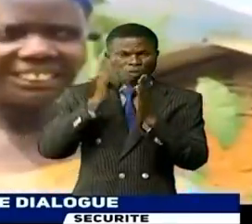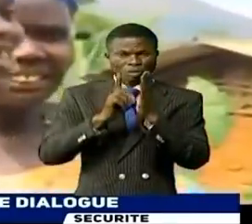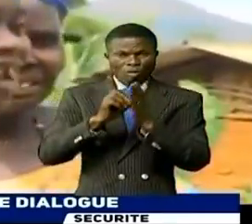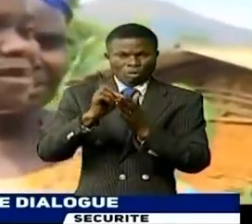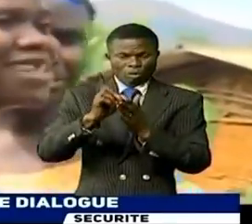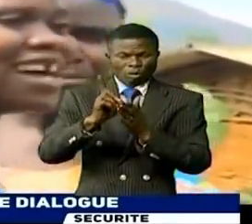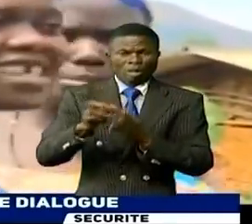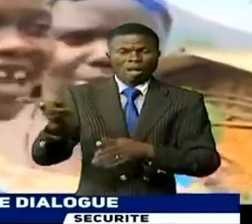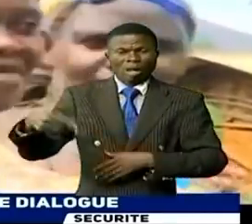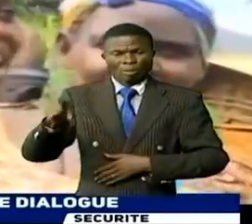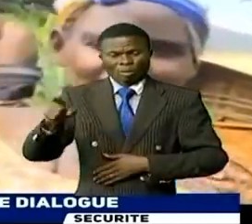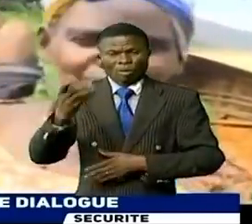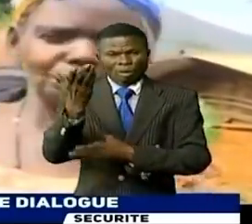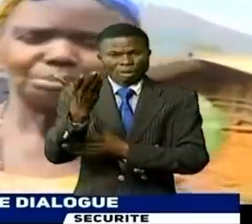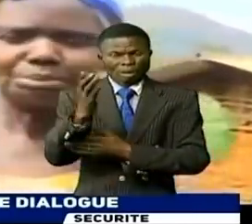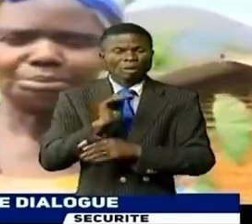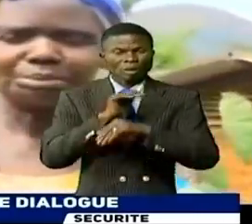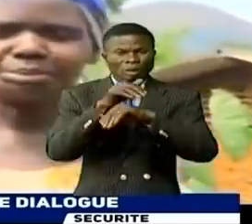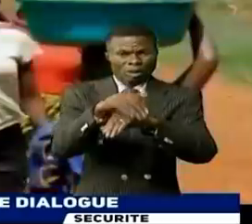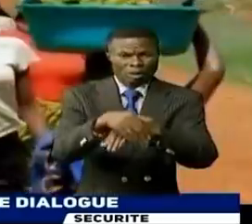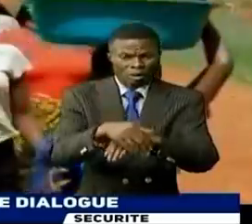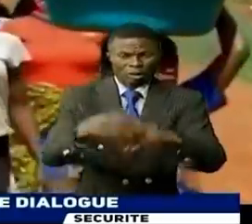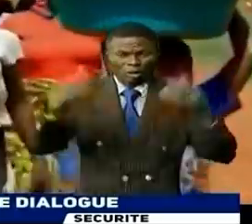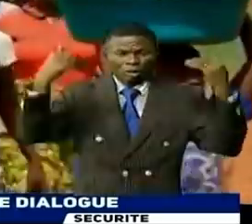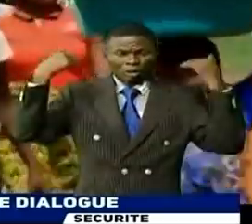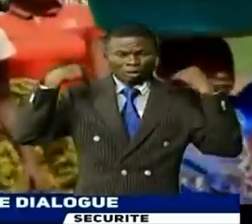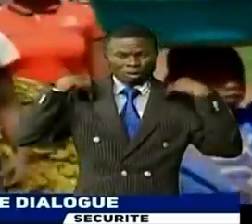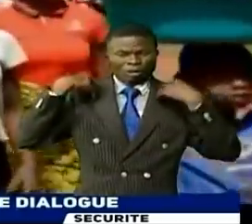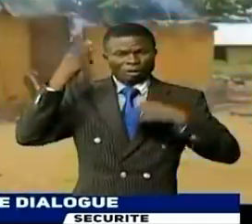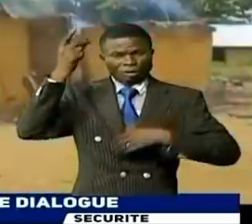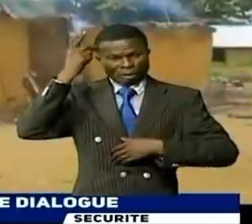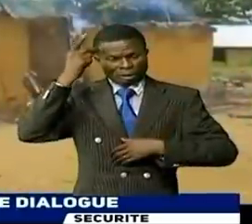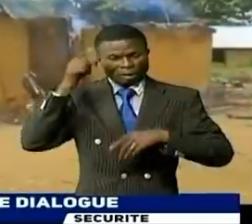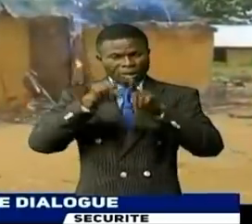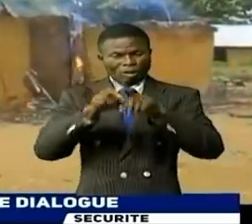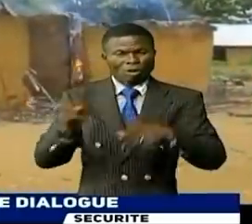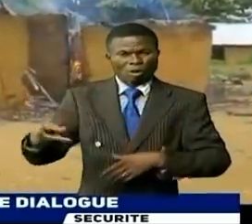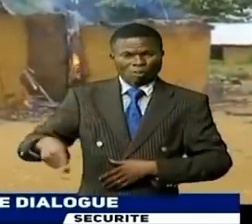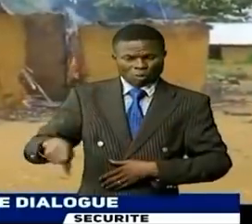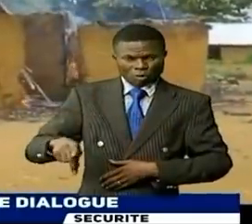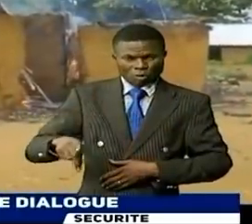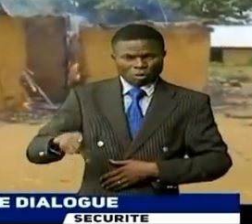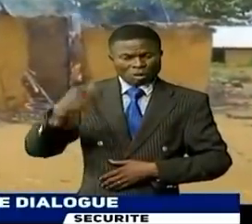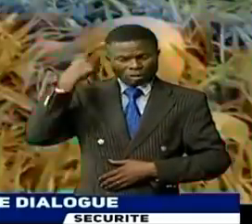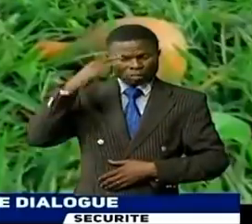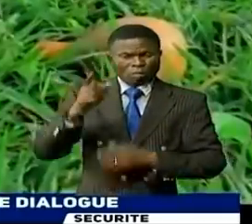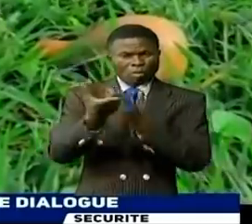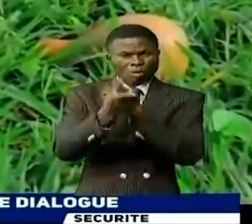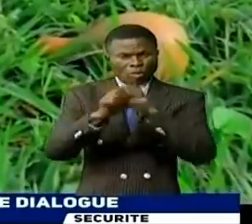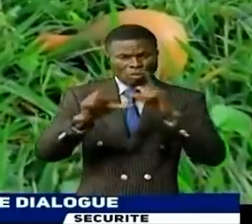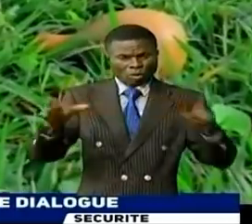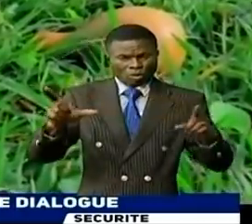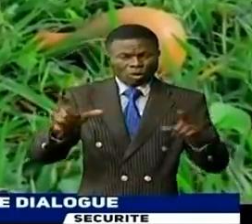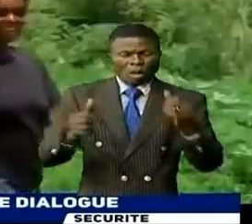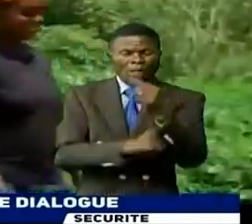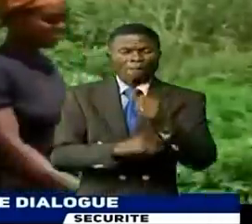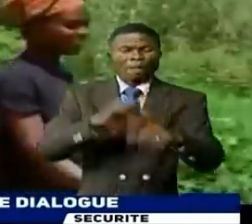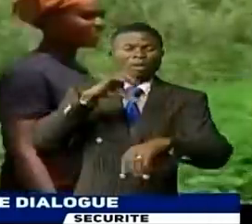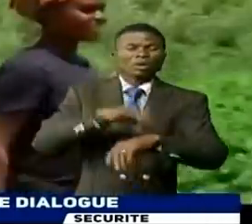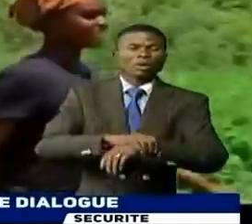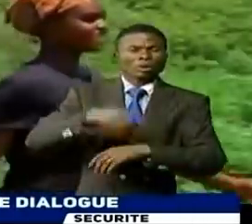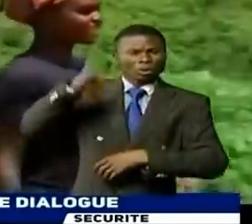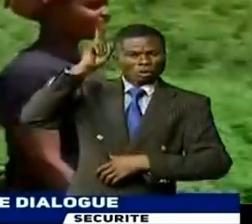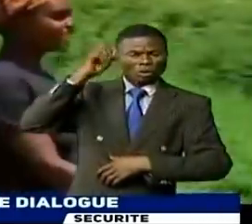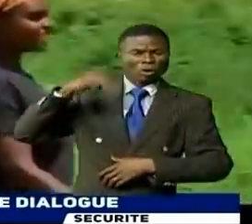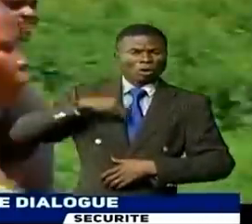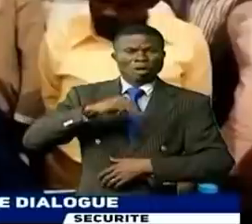l'Ituri sollicite l'implication des autorités nationales et provinciales pour la libération des otages, membres de la